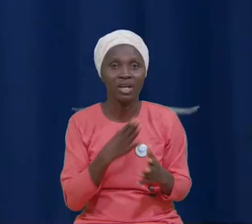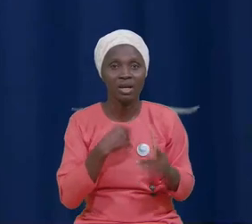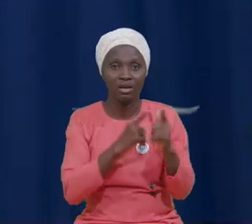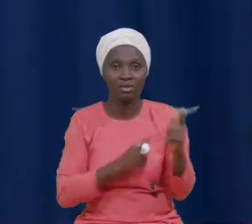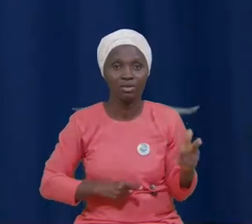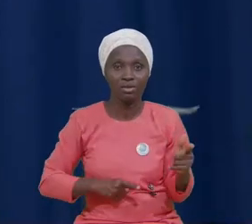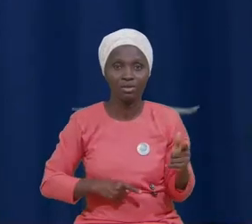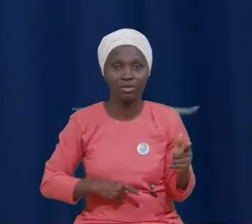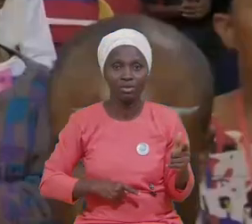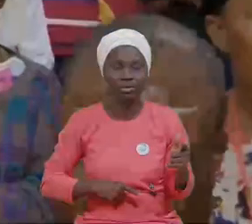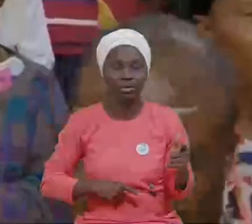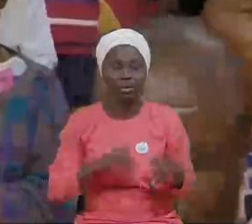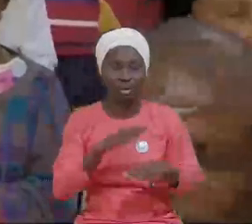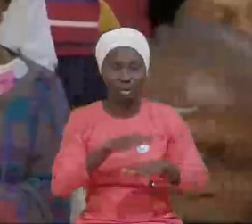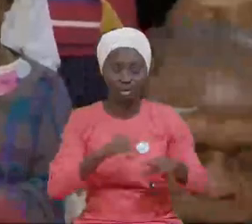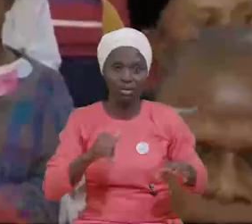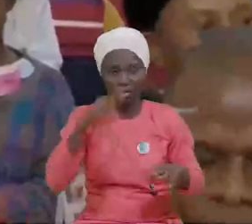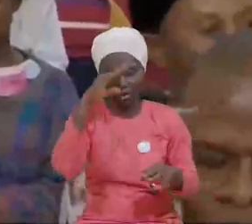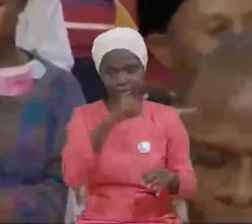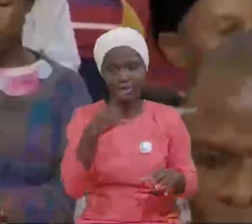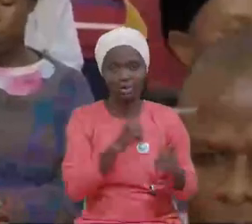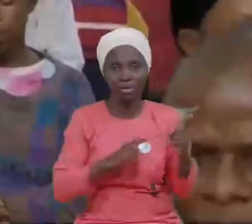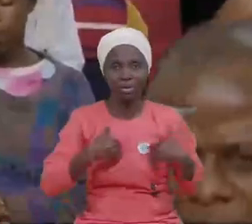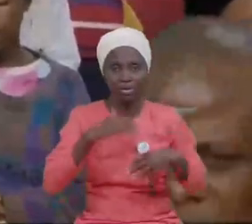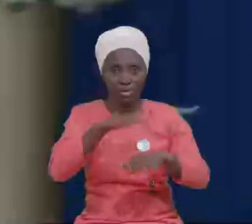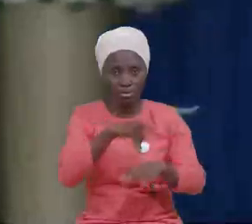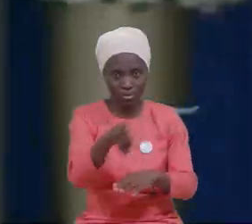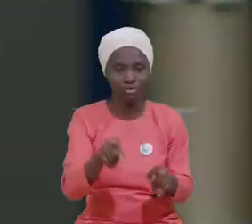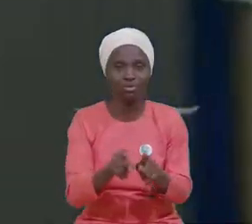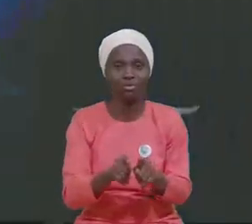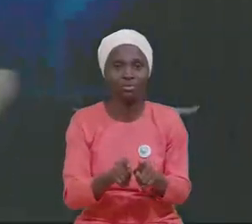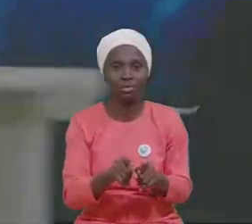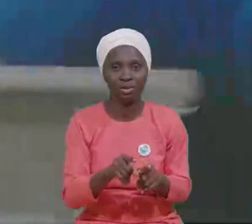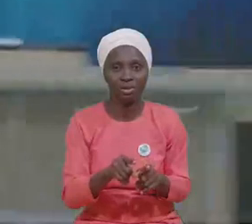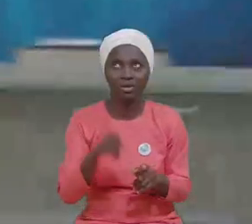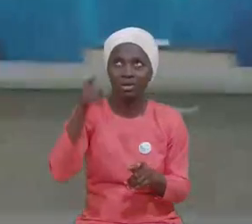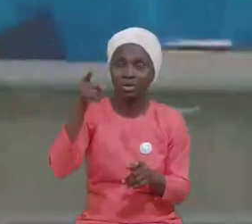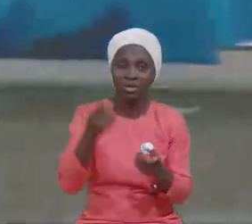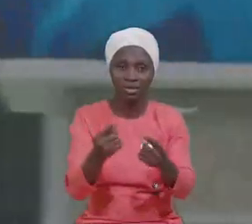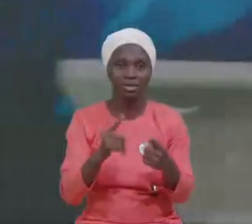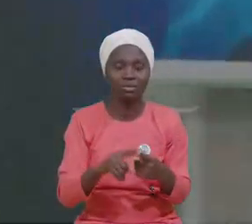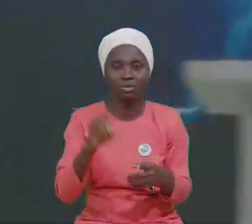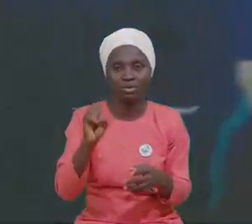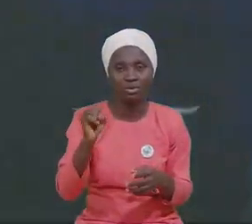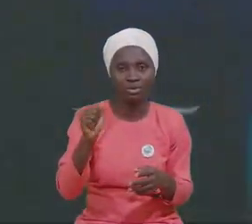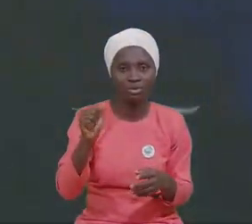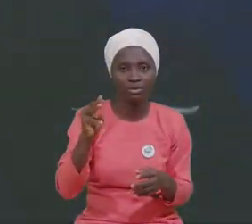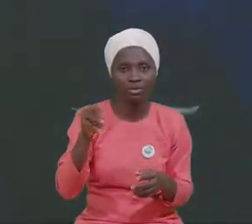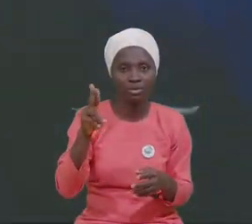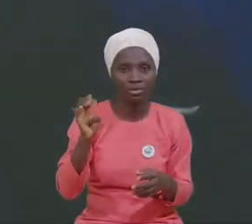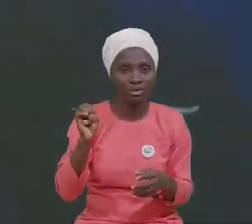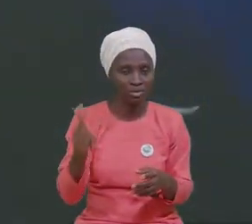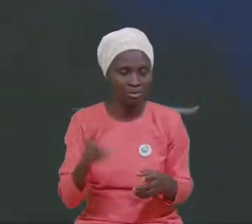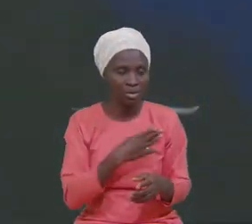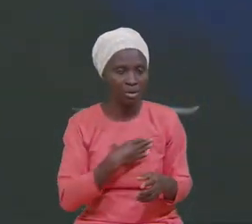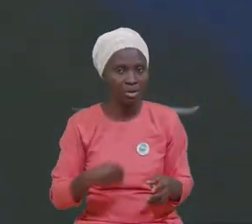Et Dieu l'avait appelé. Dieu t'a appelé. Et il est venu à Samuel. Et Samuel